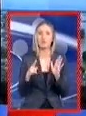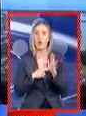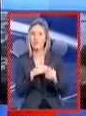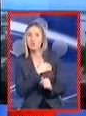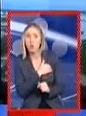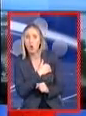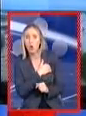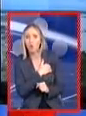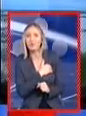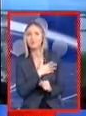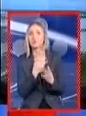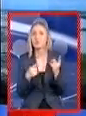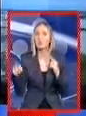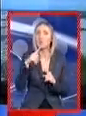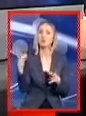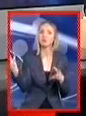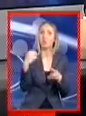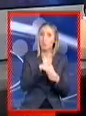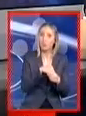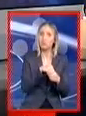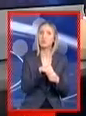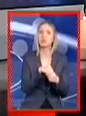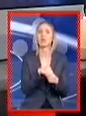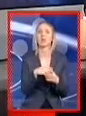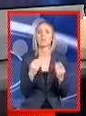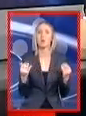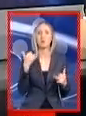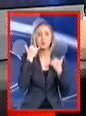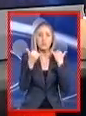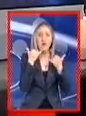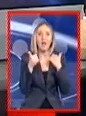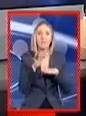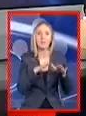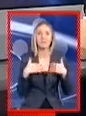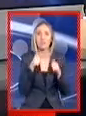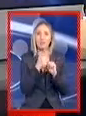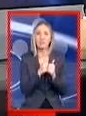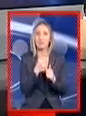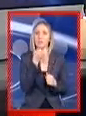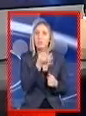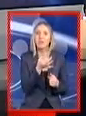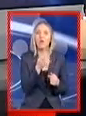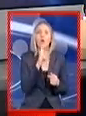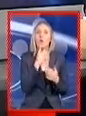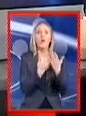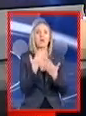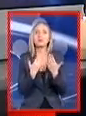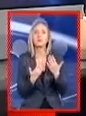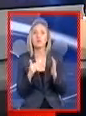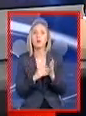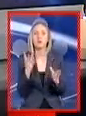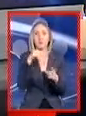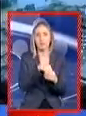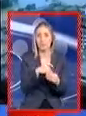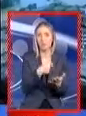fondaciju, mnogi su se uključili kroz njih, mnogi su zvali Ministarstvo omladine i sporta da pitaju na koje račune da se uključe